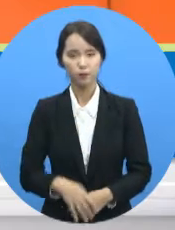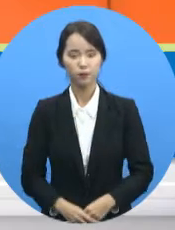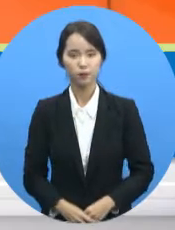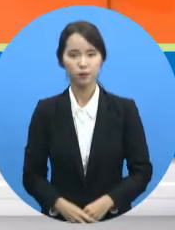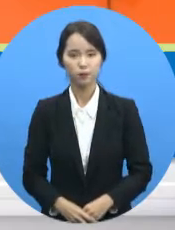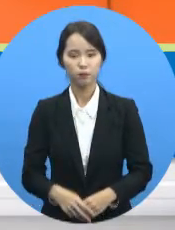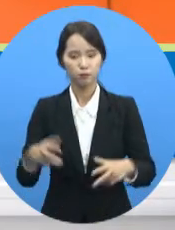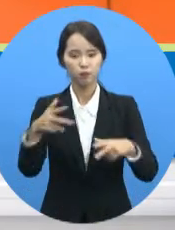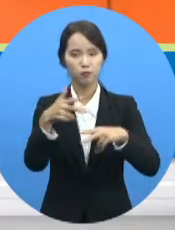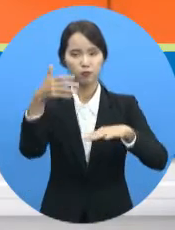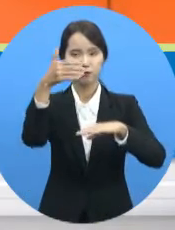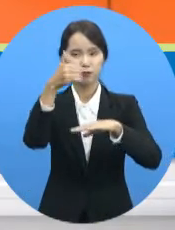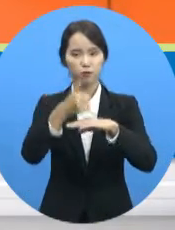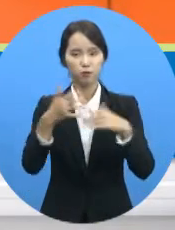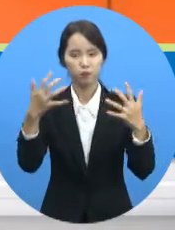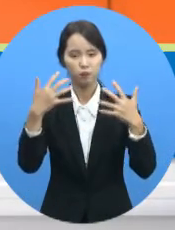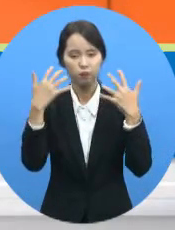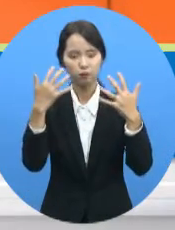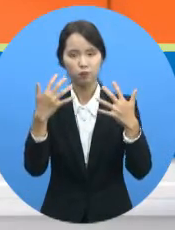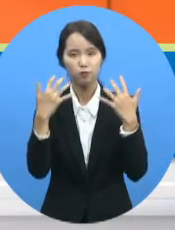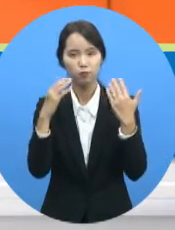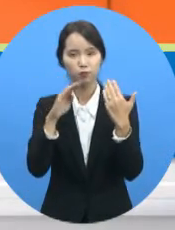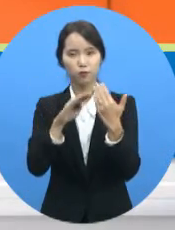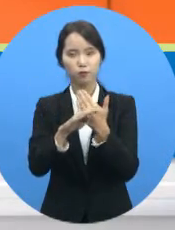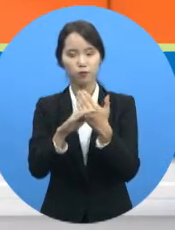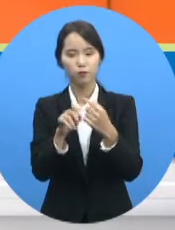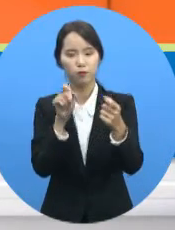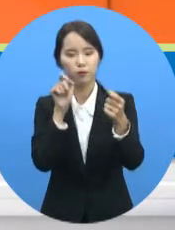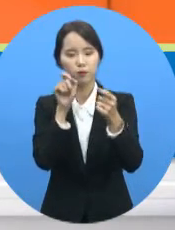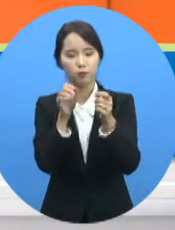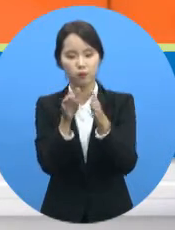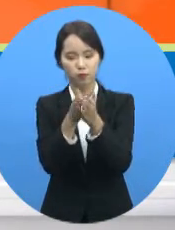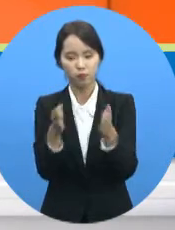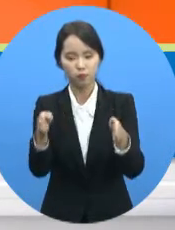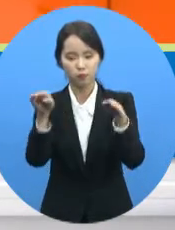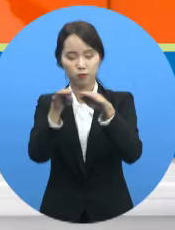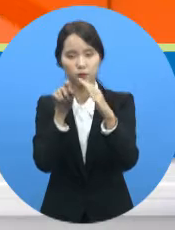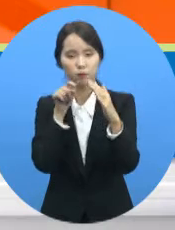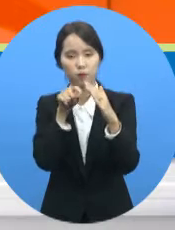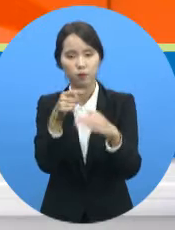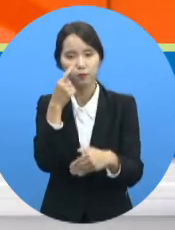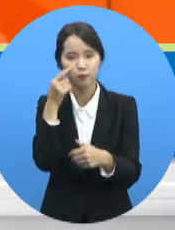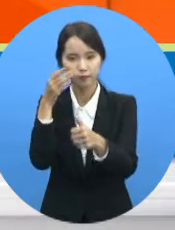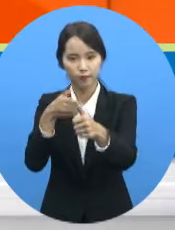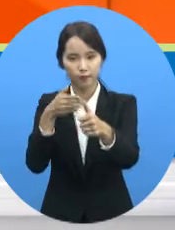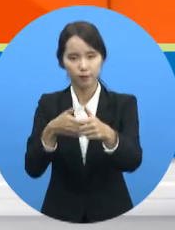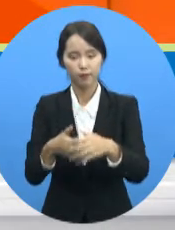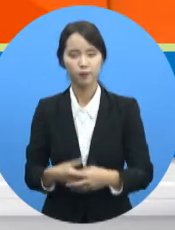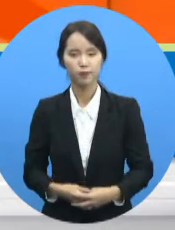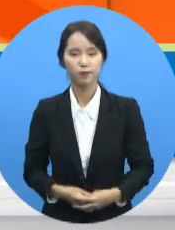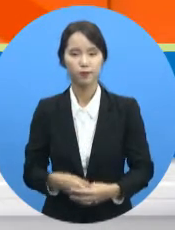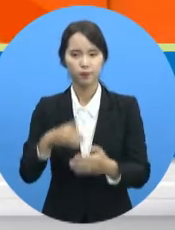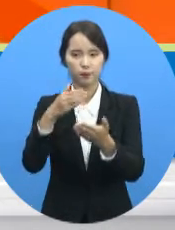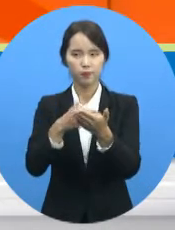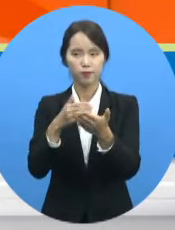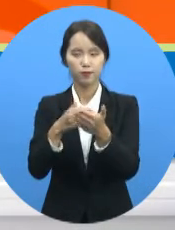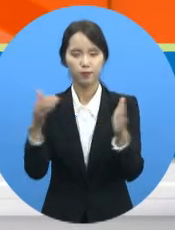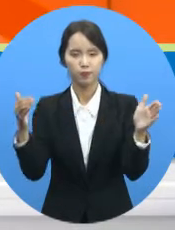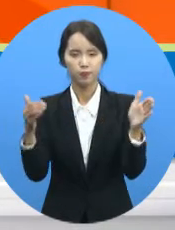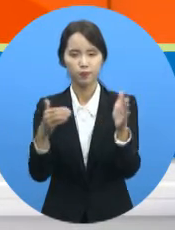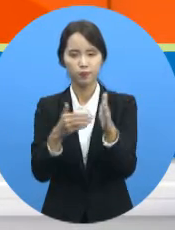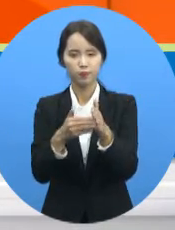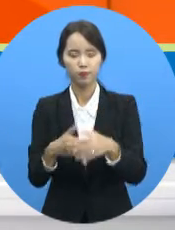도서관을 이용할 수 있습니다. 이번 주말 선선한 가을바람 맞으며 가까운 도서관에 들러보시는 건 어떨까요?